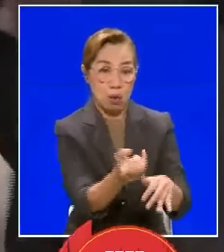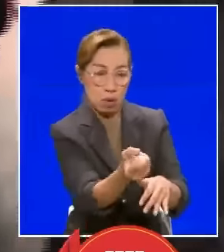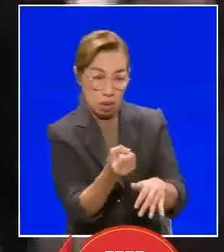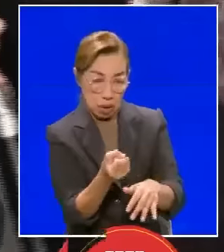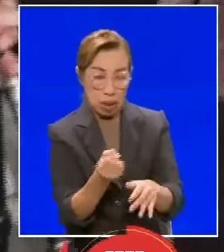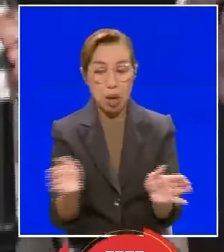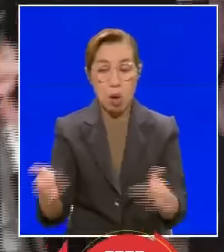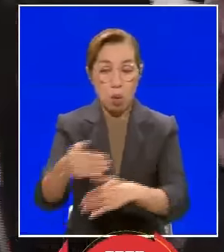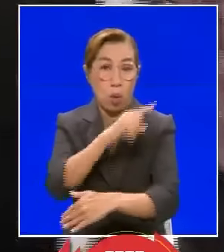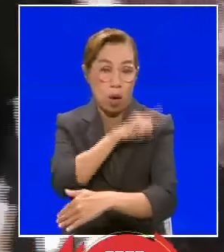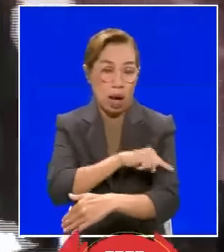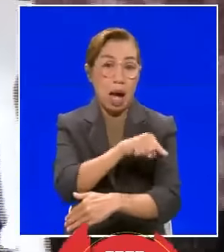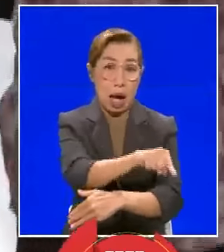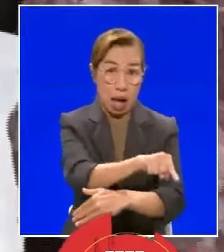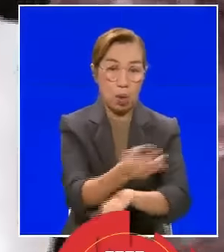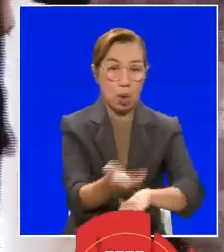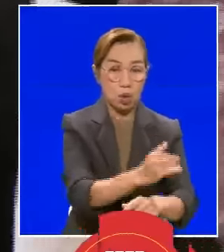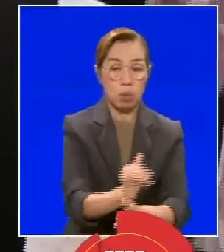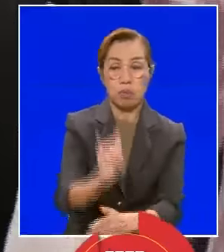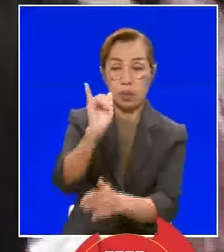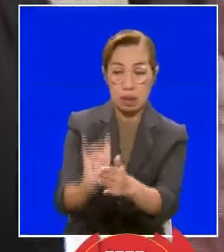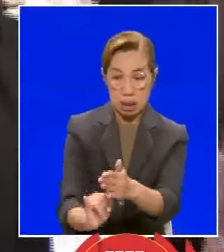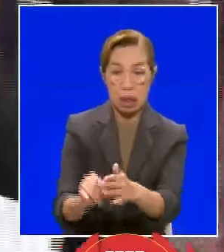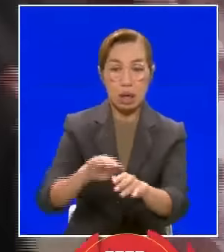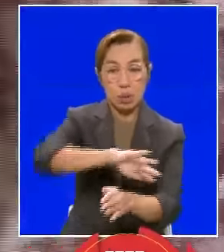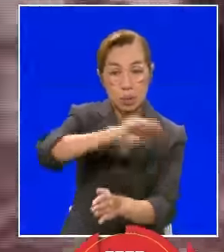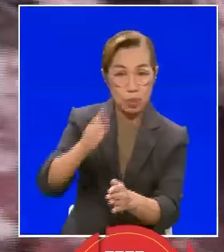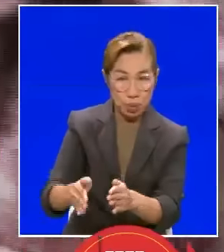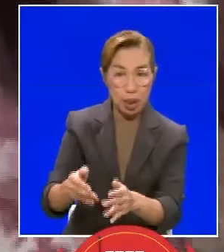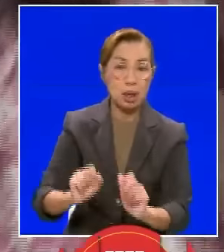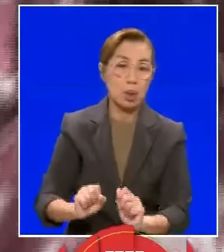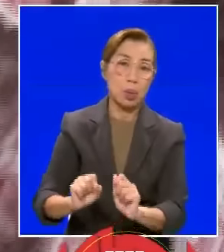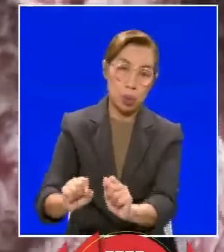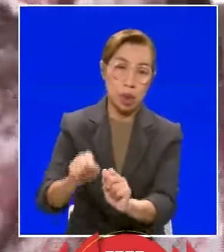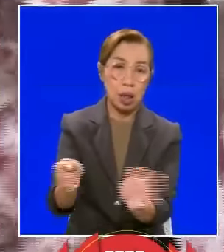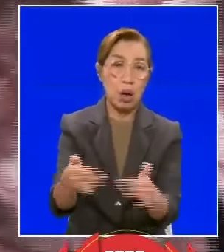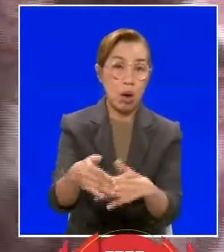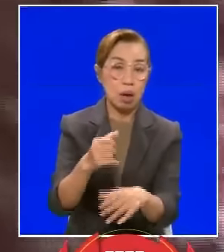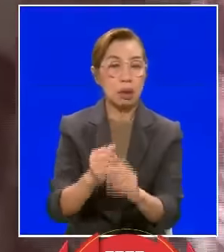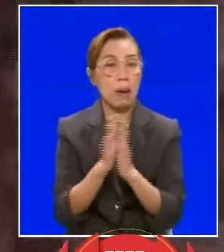ไม้สีขาวณห้องทำพิธีเนี่ยแหละค่ะแล้วก็นำร่างของบุ้งออกจากห้องท